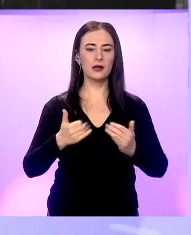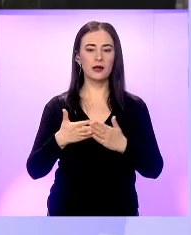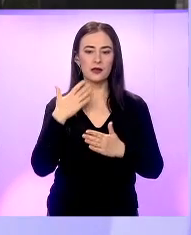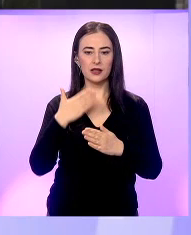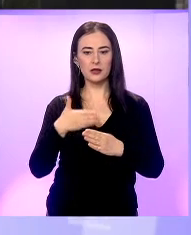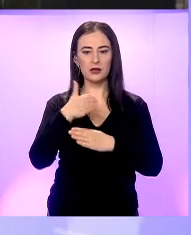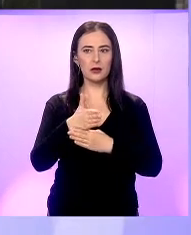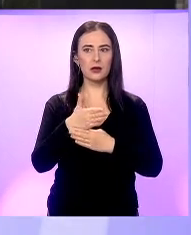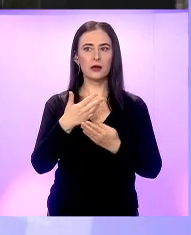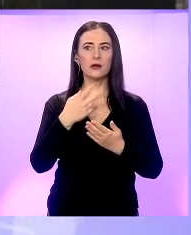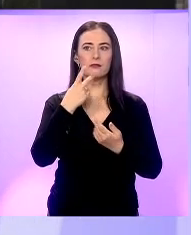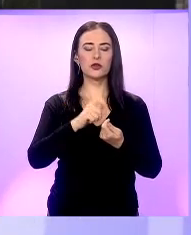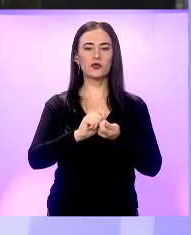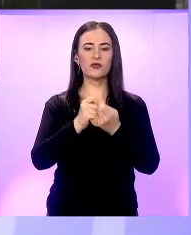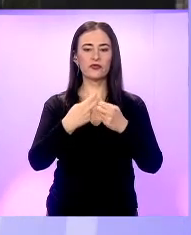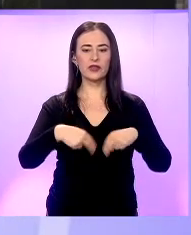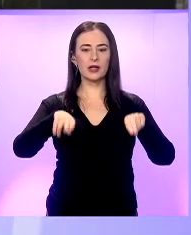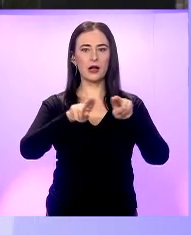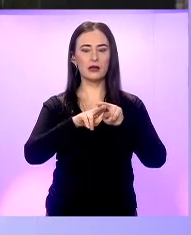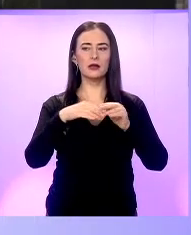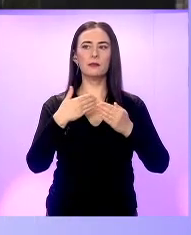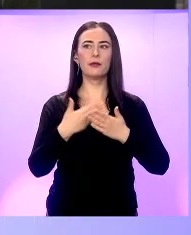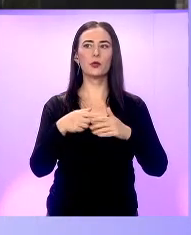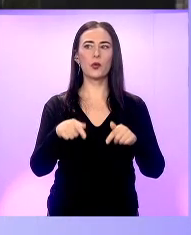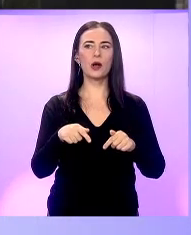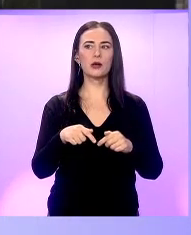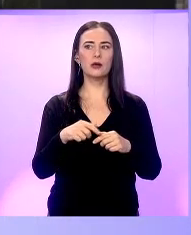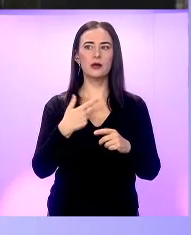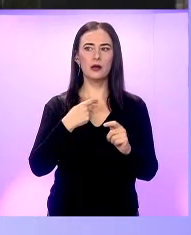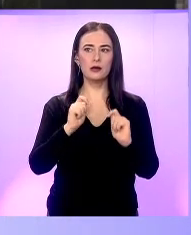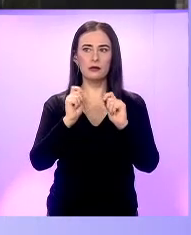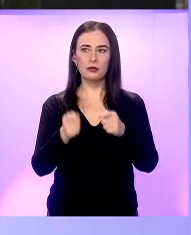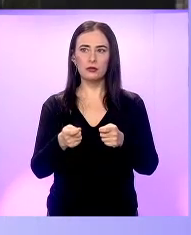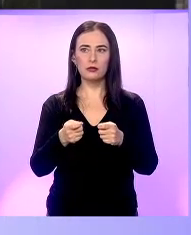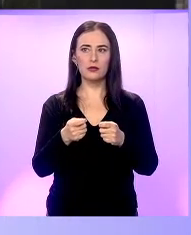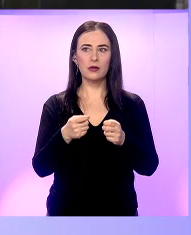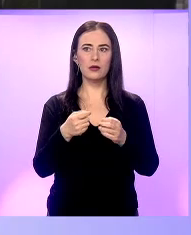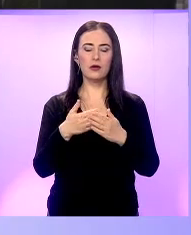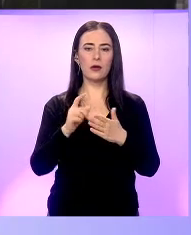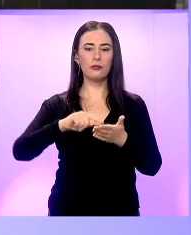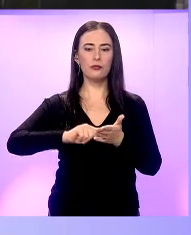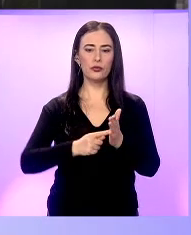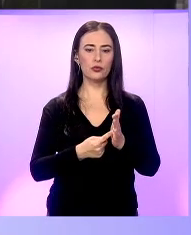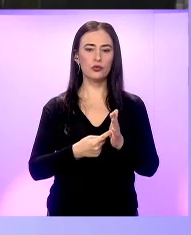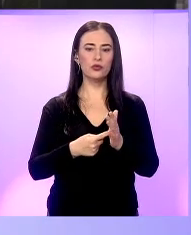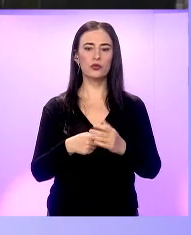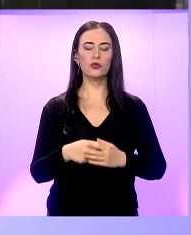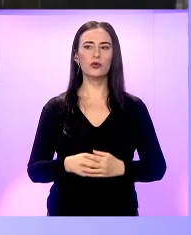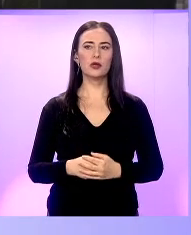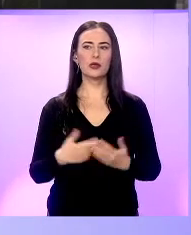lucru. Astfel de defecțiuni au loc periodic, iar în decursul răstimpului în care